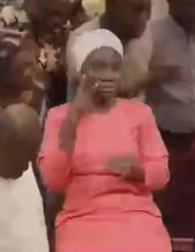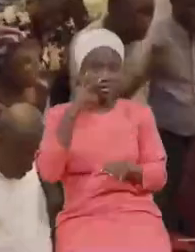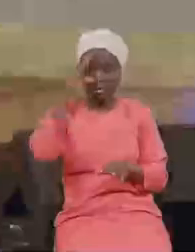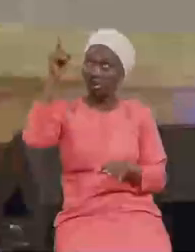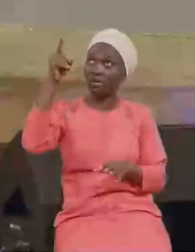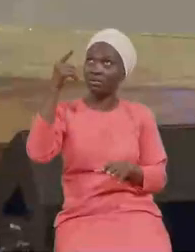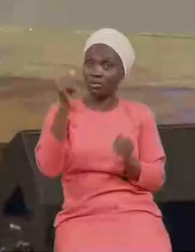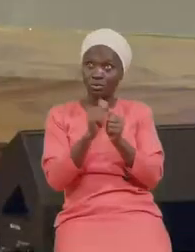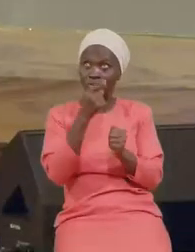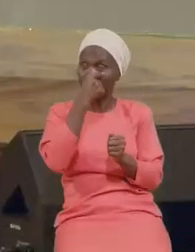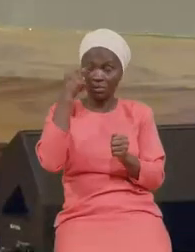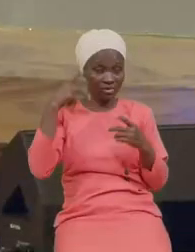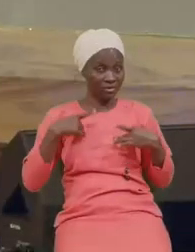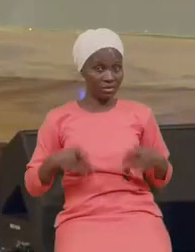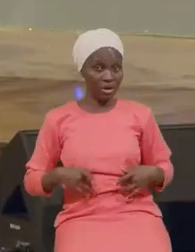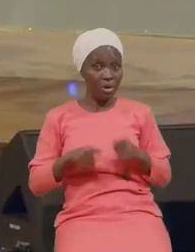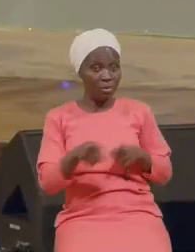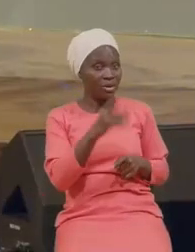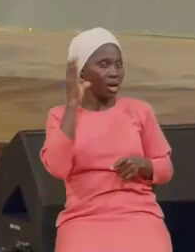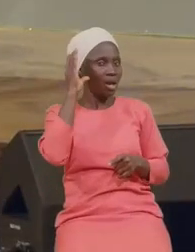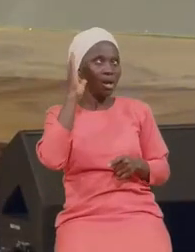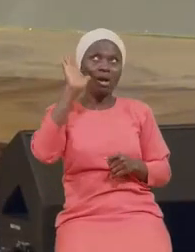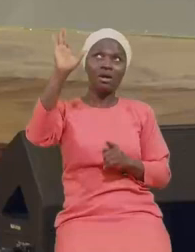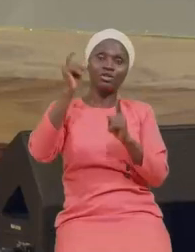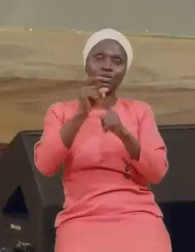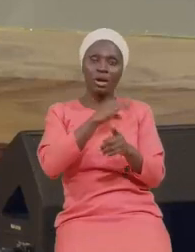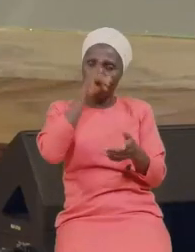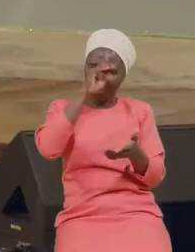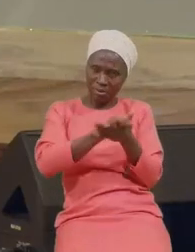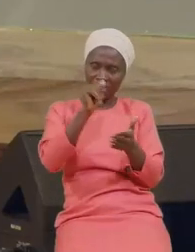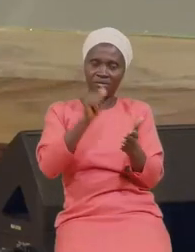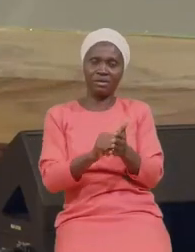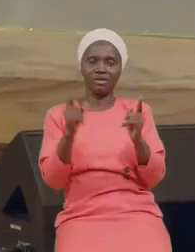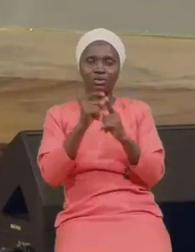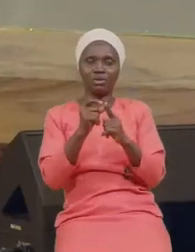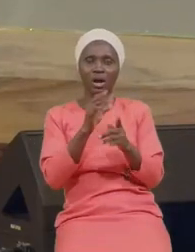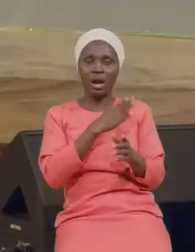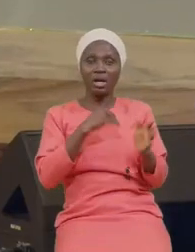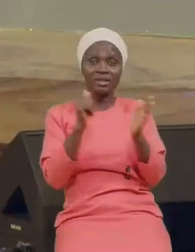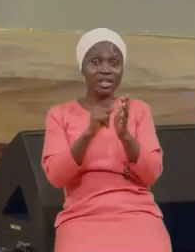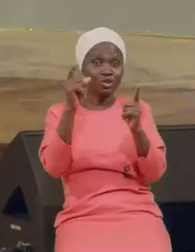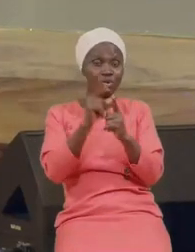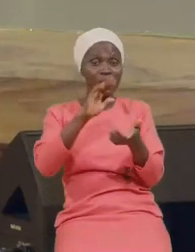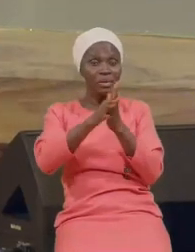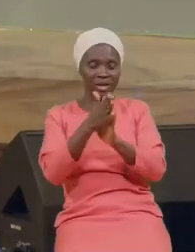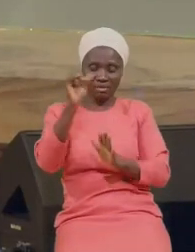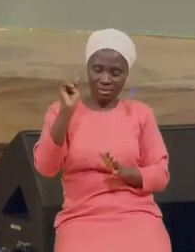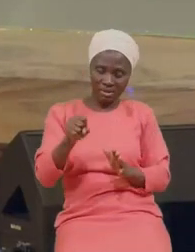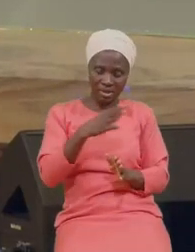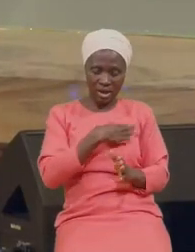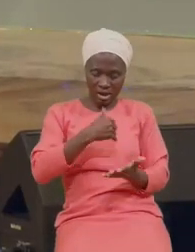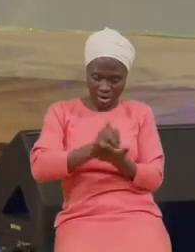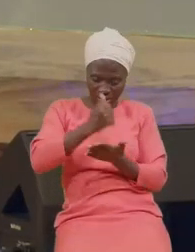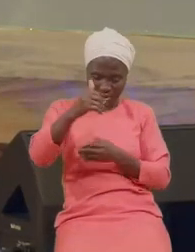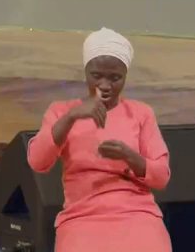mais ils ont entendu sa parole ils ont créé cette Parole et la Parole est devenue oui et amen dans